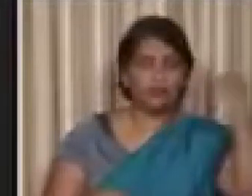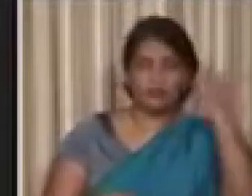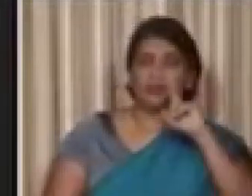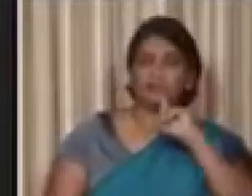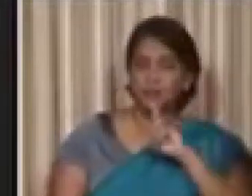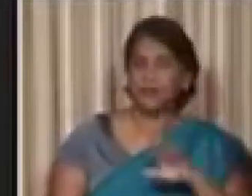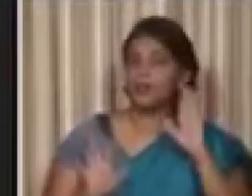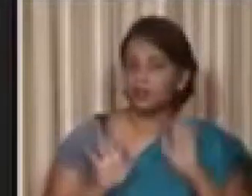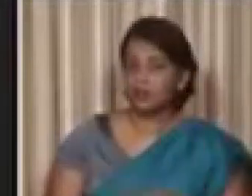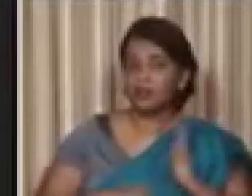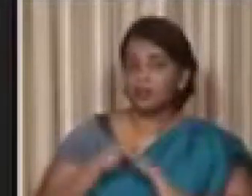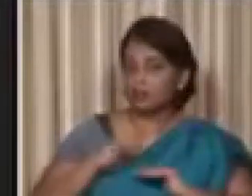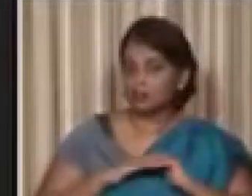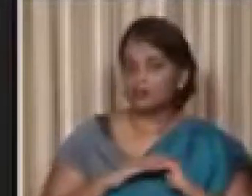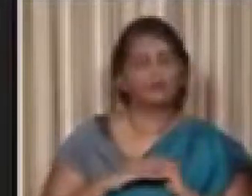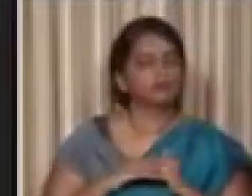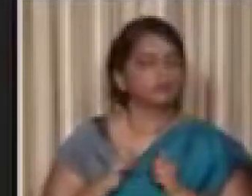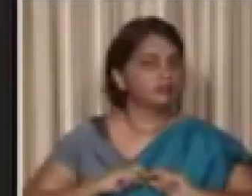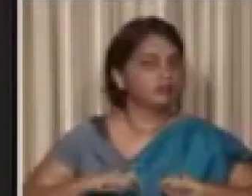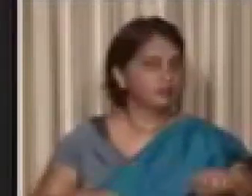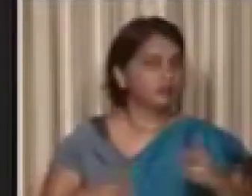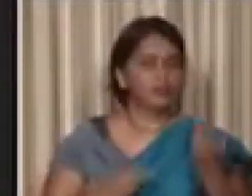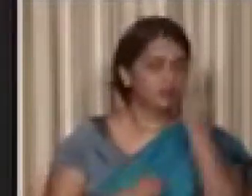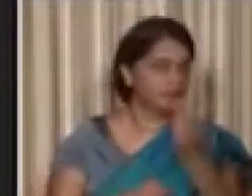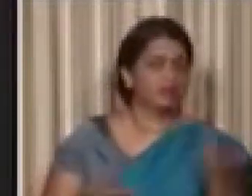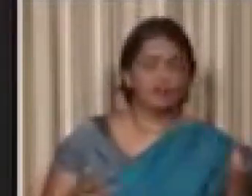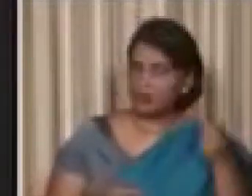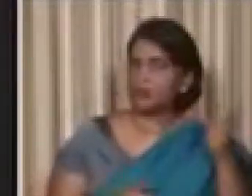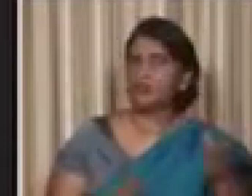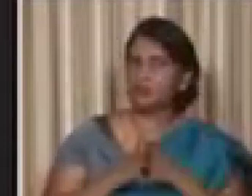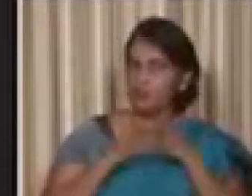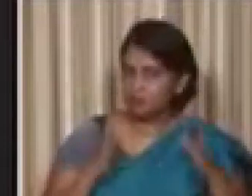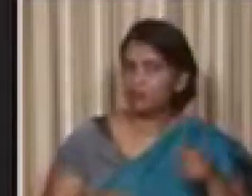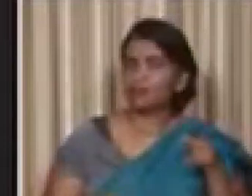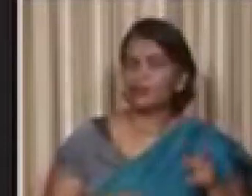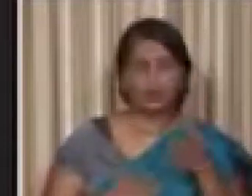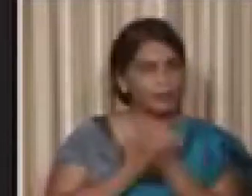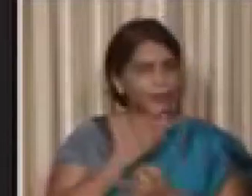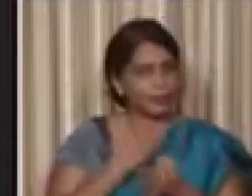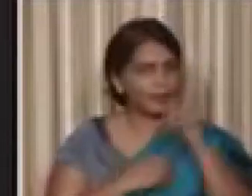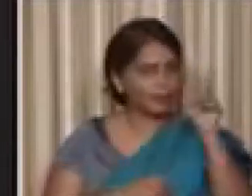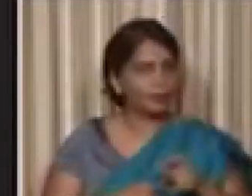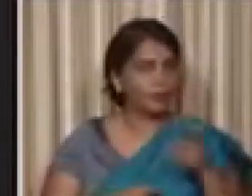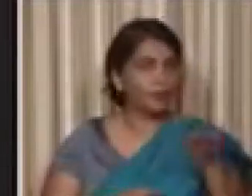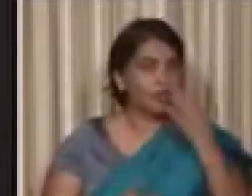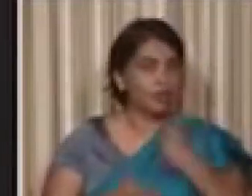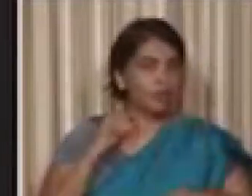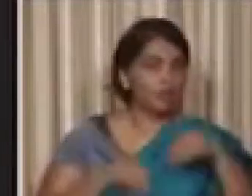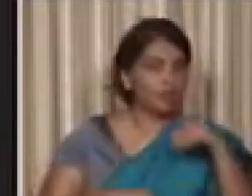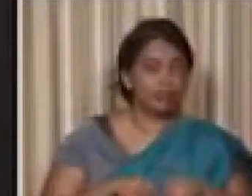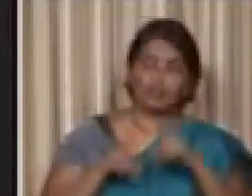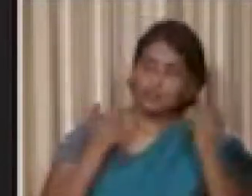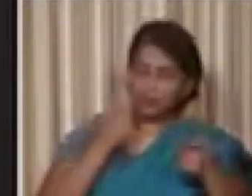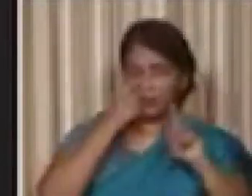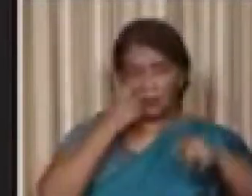කියනවා. හැබැයි ප්‍රායෝගිකව ඒක ක්‍රියාත්මක වෙන්න ඉඩ දෙන්නේ නැහැ. මොකද හුඟක් මේ කුඩුකාරයොන්ට පුළුවන් දේශපාලඥයොන්ට වෙන්න පුළුවන්,